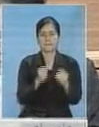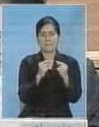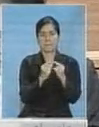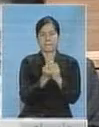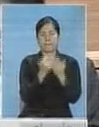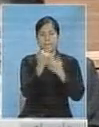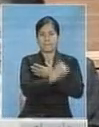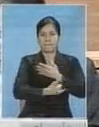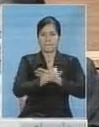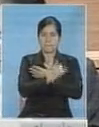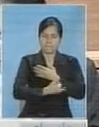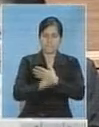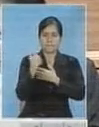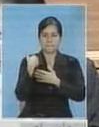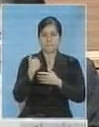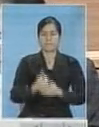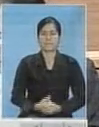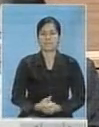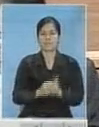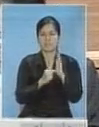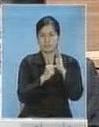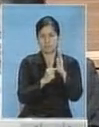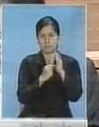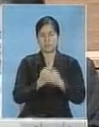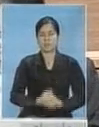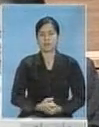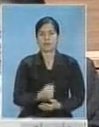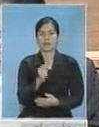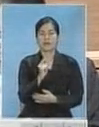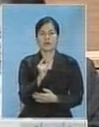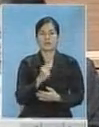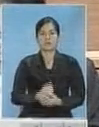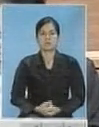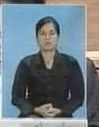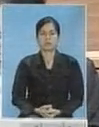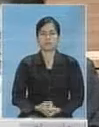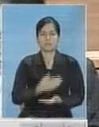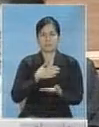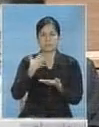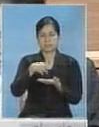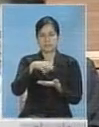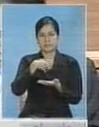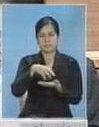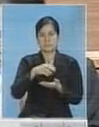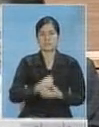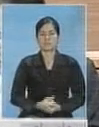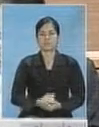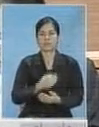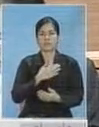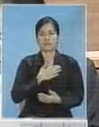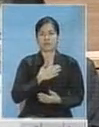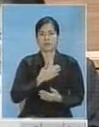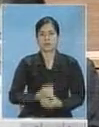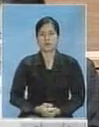ประเทศด้วยกันซึ่งผมจะยกตัวอย่างในถนนบางเส้นนะครับให้เห็นว่าผมเองได้พยายาม